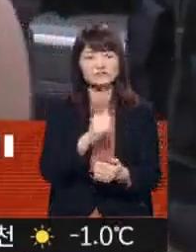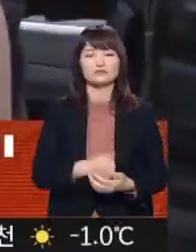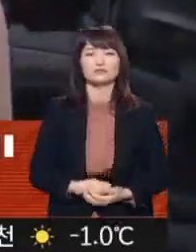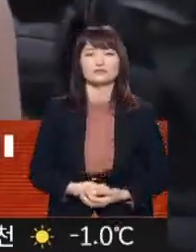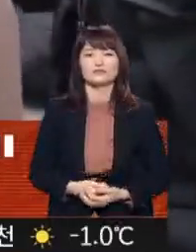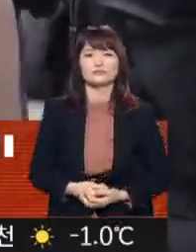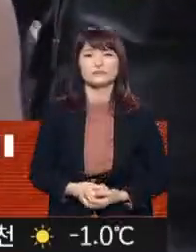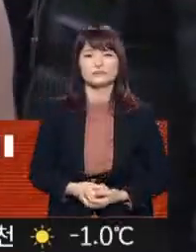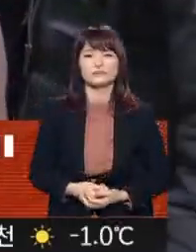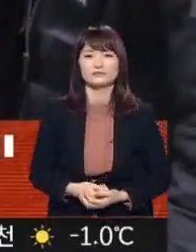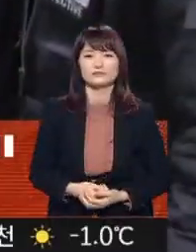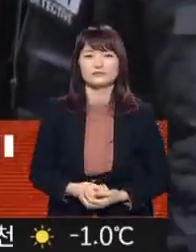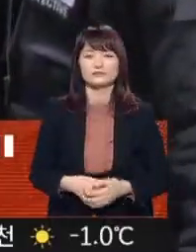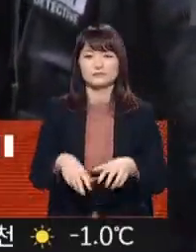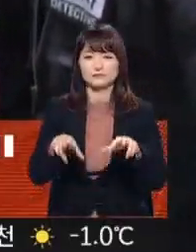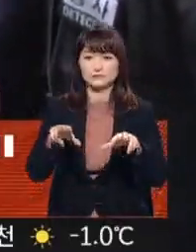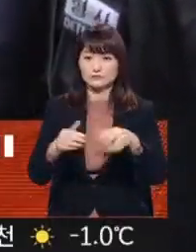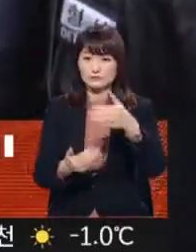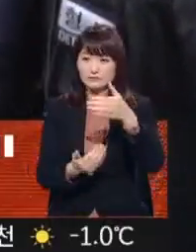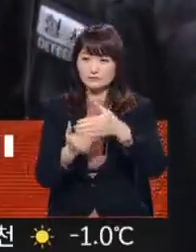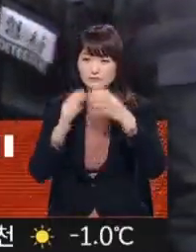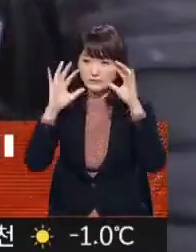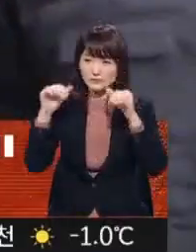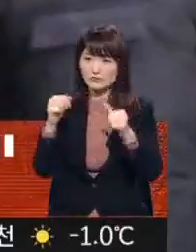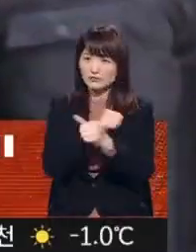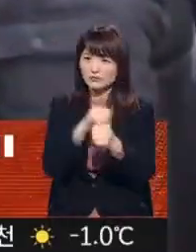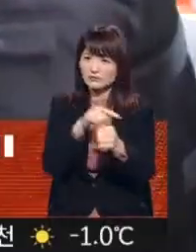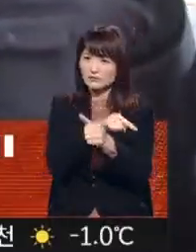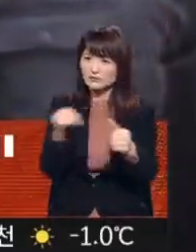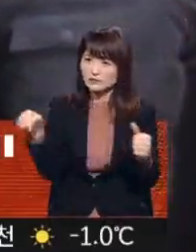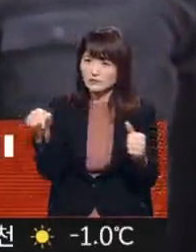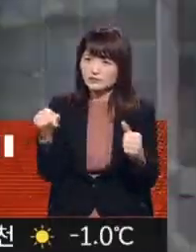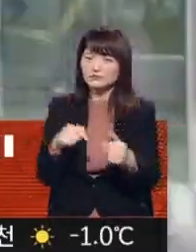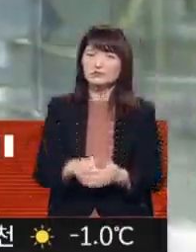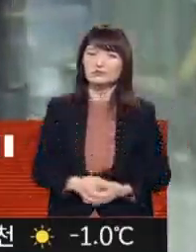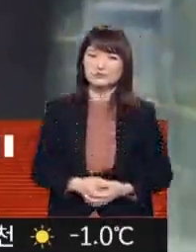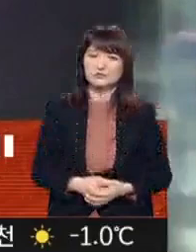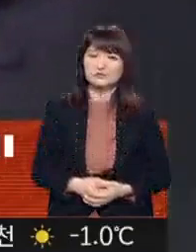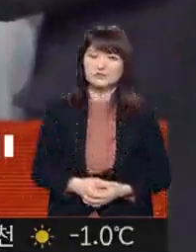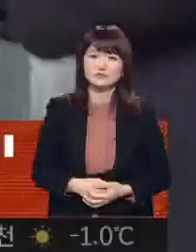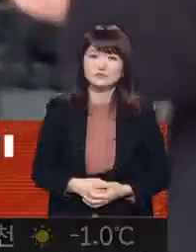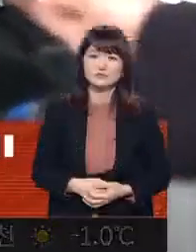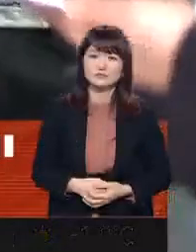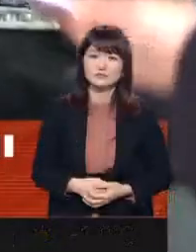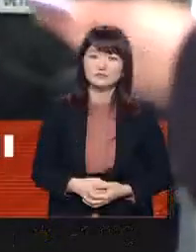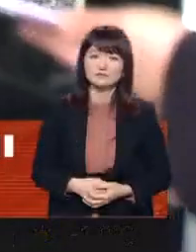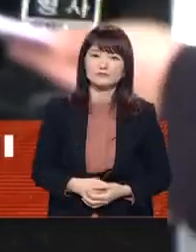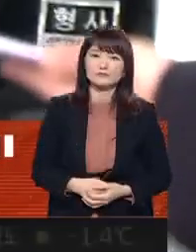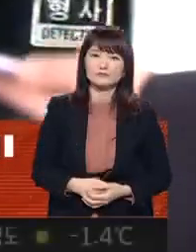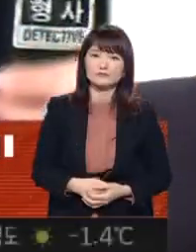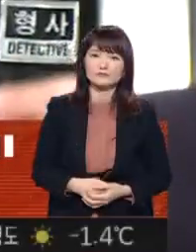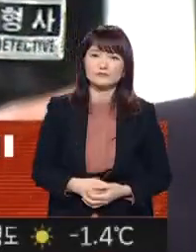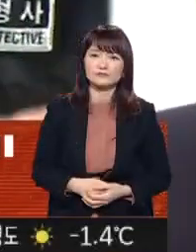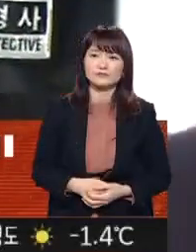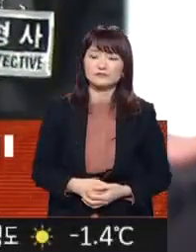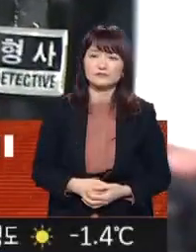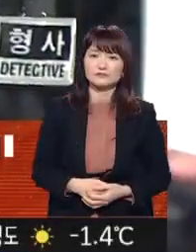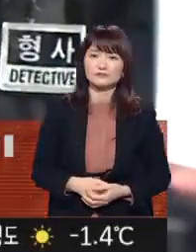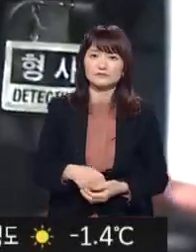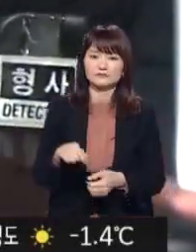사건에 대해서만 안 되는 거고 지금의 사건은 아동학대 살인이잖아요 그러면 우리가 널리상 말해왔던